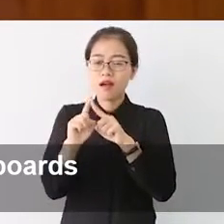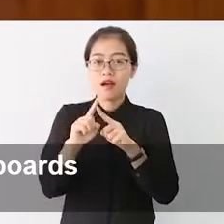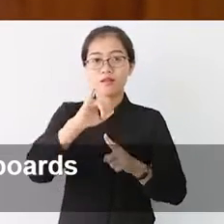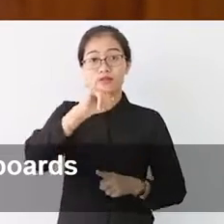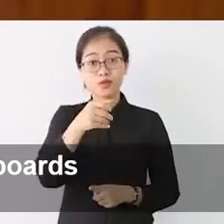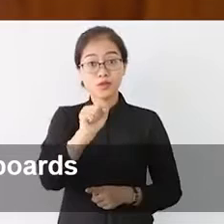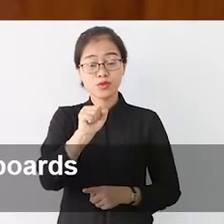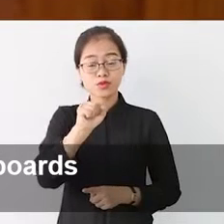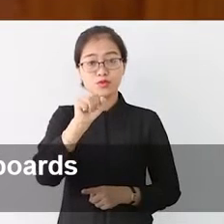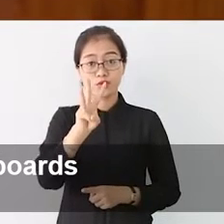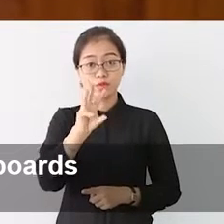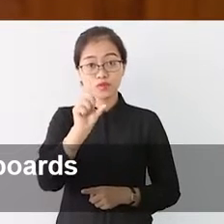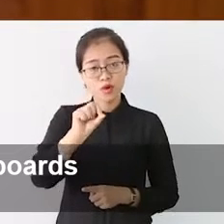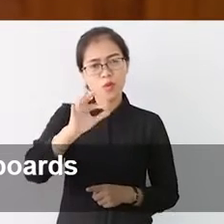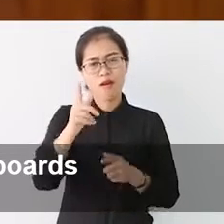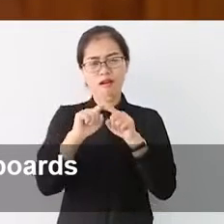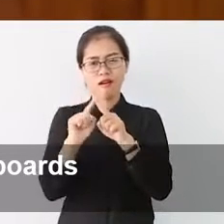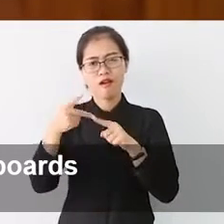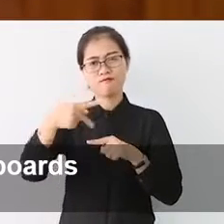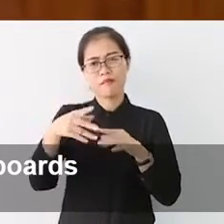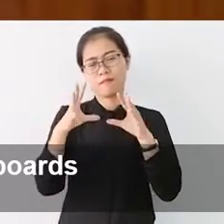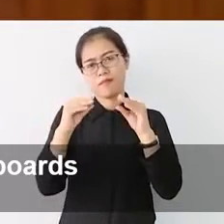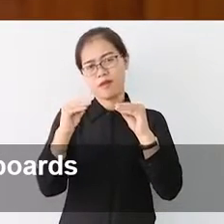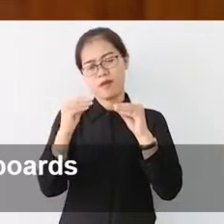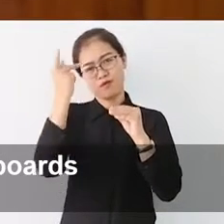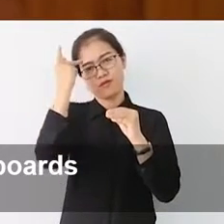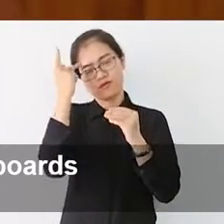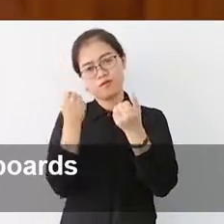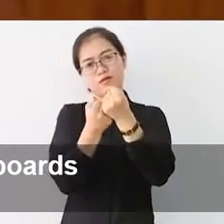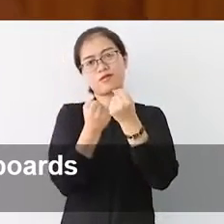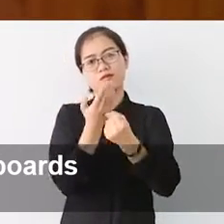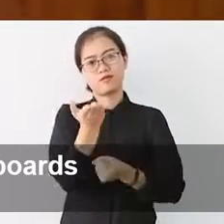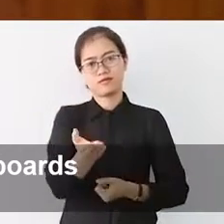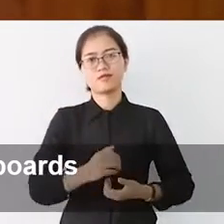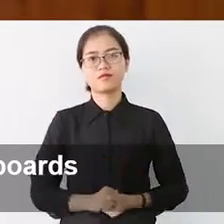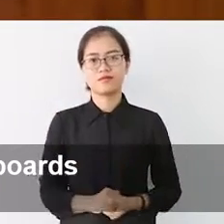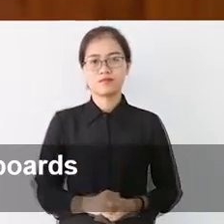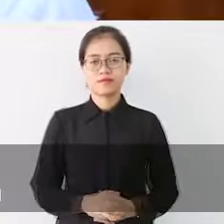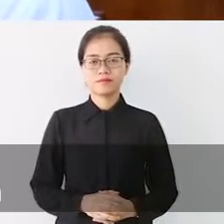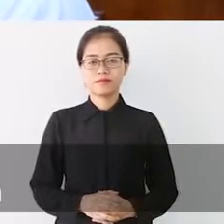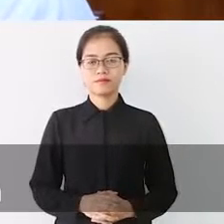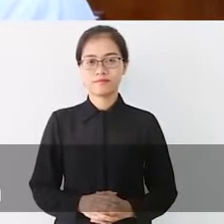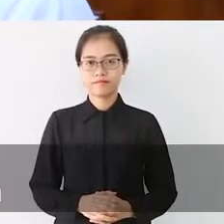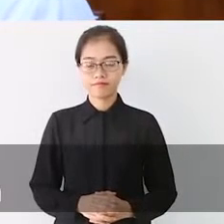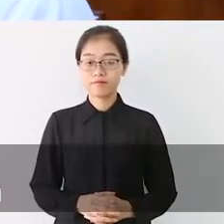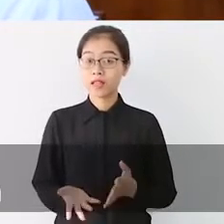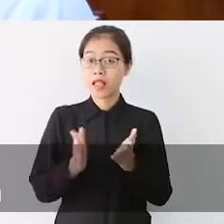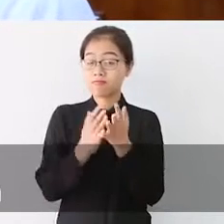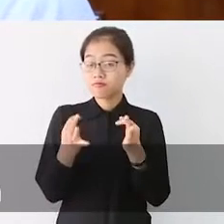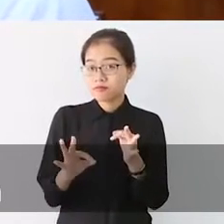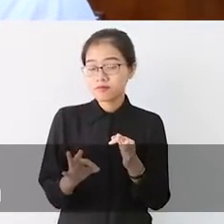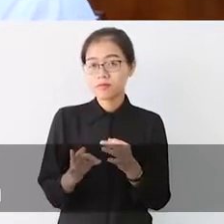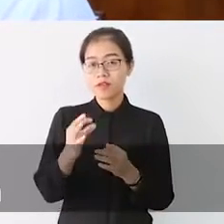trợ cho sinh viên khiếm thị, chẳng hạn như là phần mềm Jaw, phần mềm Zoom Test, để hỗ trợ cho các bạn sinh viên khuyết tật. Chúng tôi hỗ trợ cho các bạn